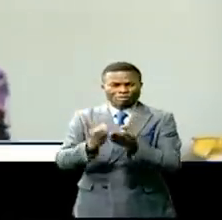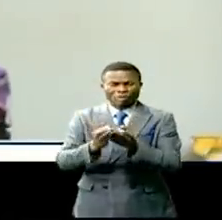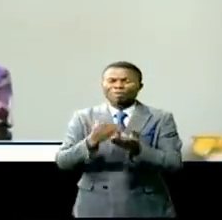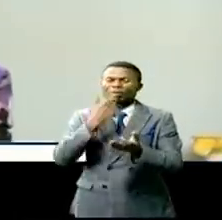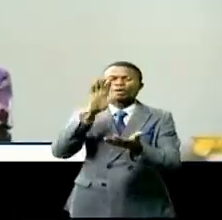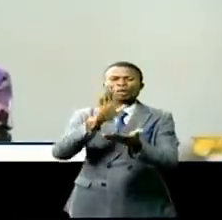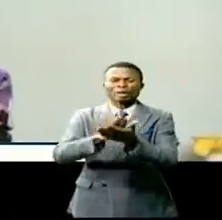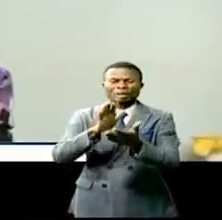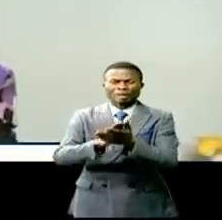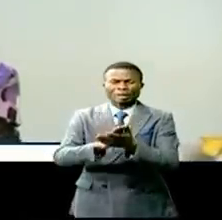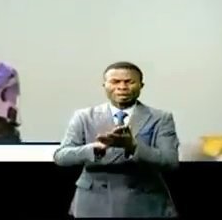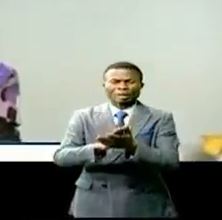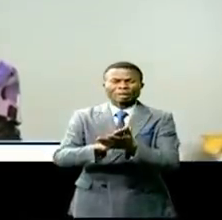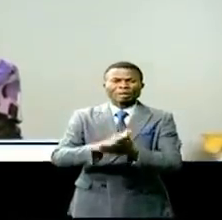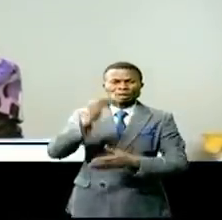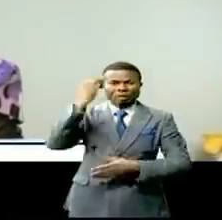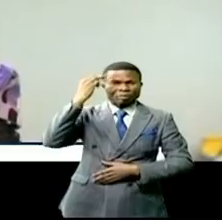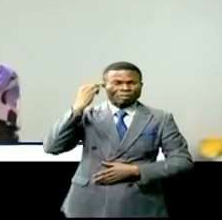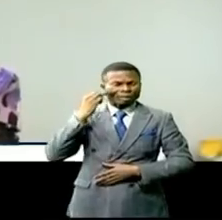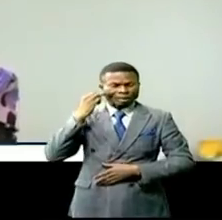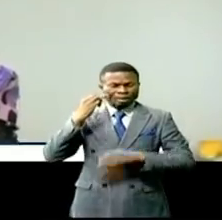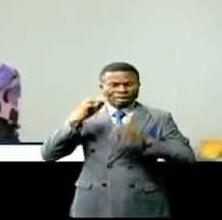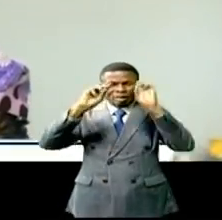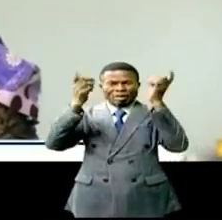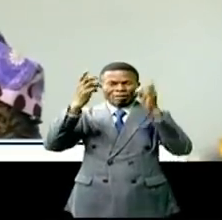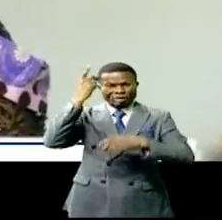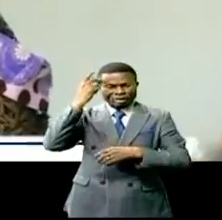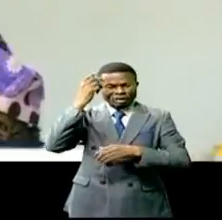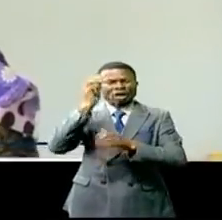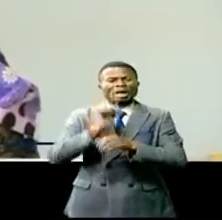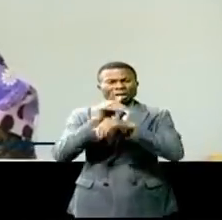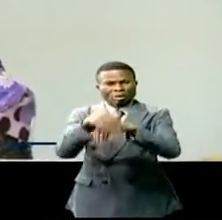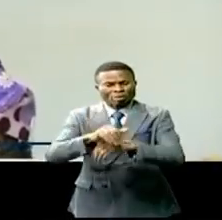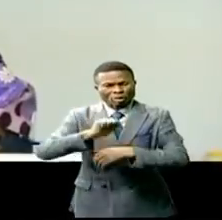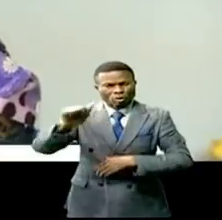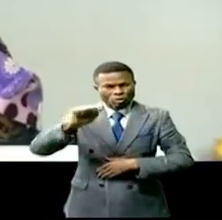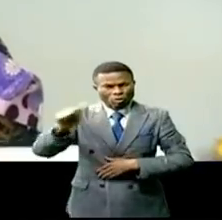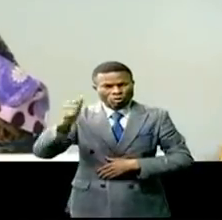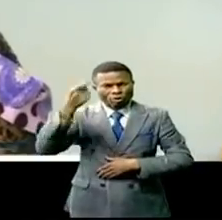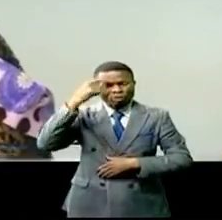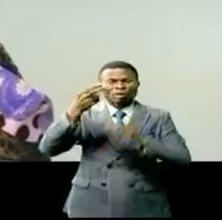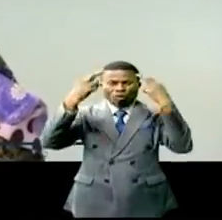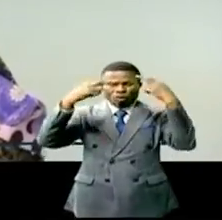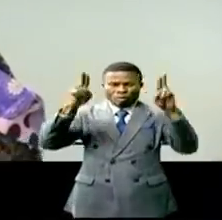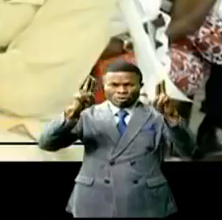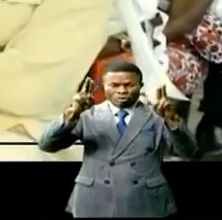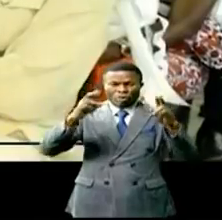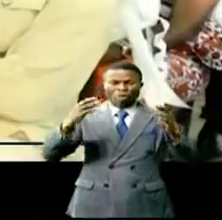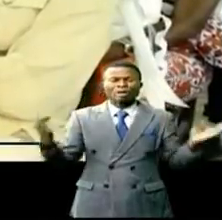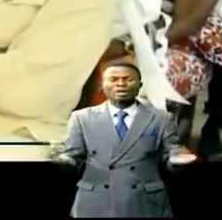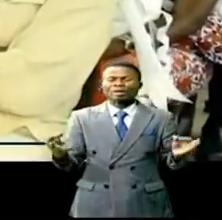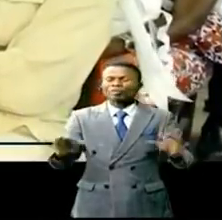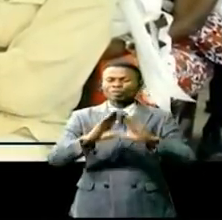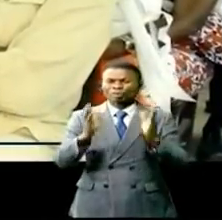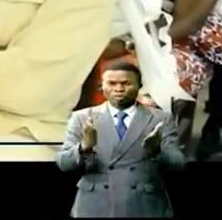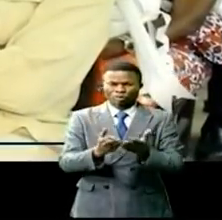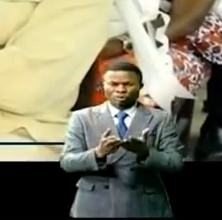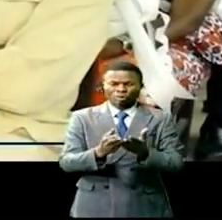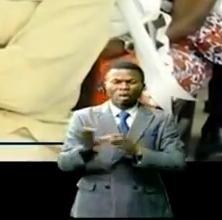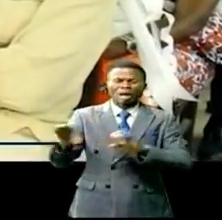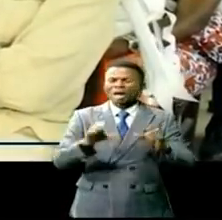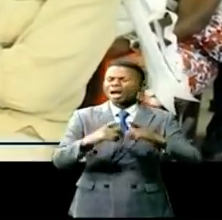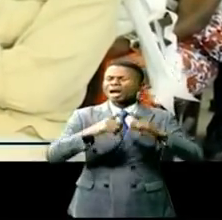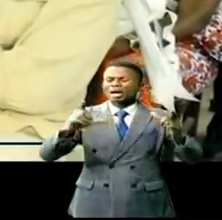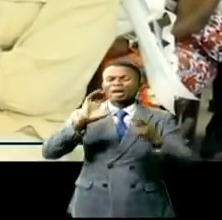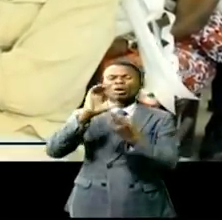d'abord les numéros 1 de la vie province kinshasa qui chaque année s'implique personnellement pour la réussite des faits simples et un grand événement culturel